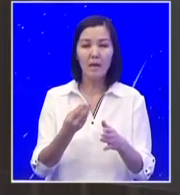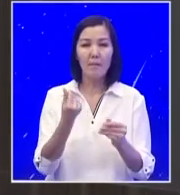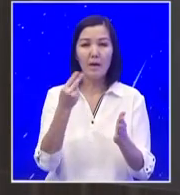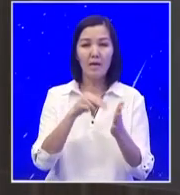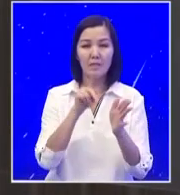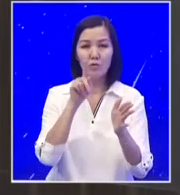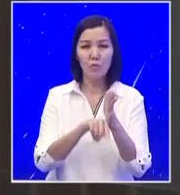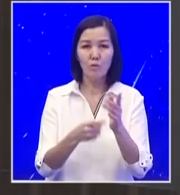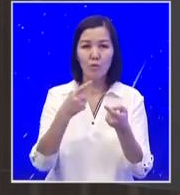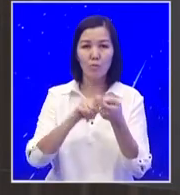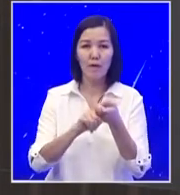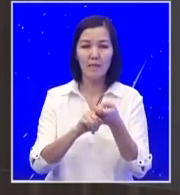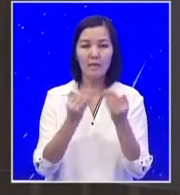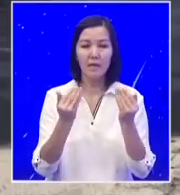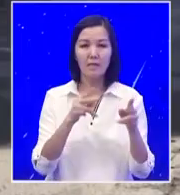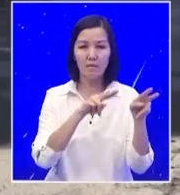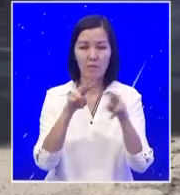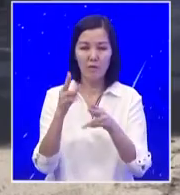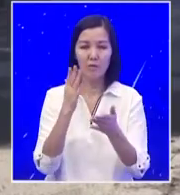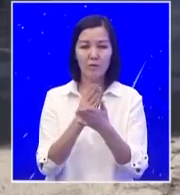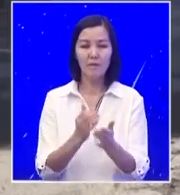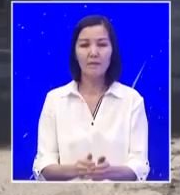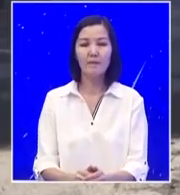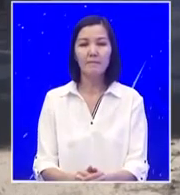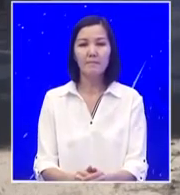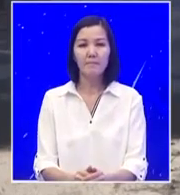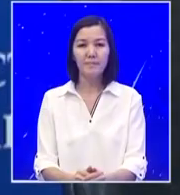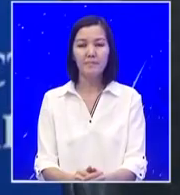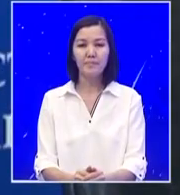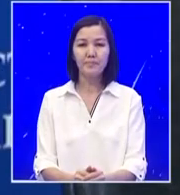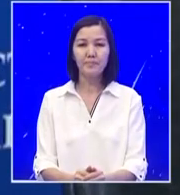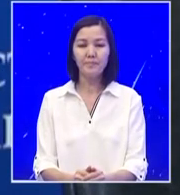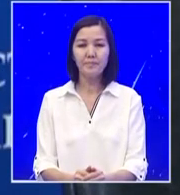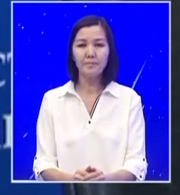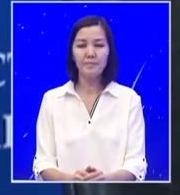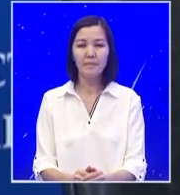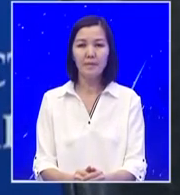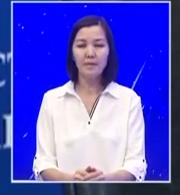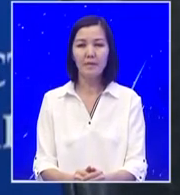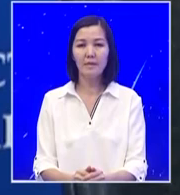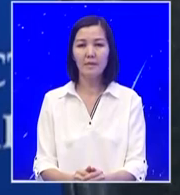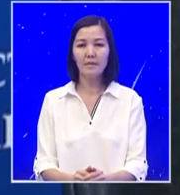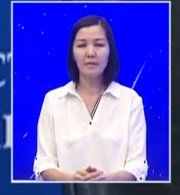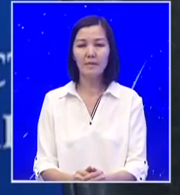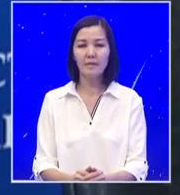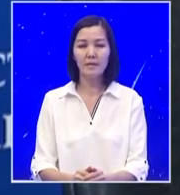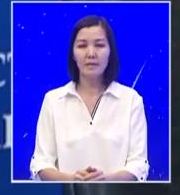Ал мамандар бұл жағдай бақылауда екенін жеткізді. Хотелось бы отметить,